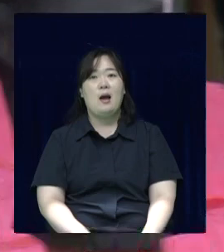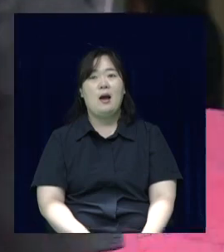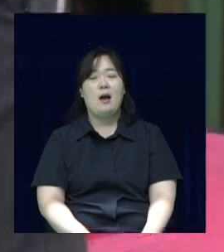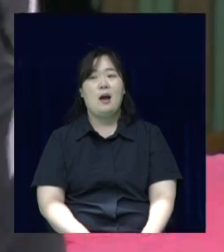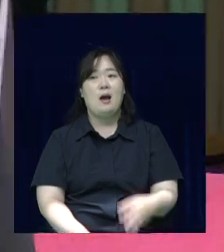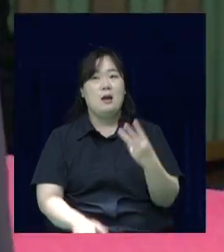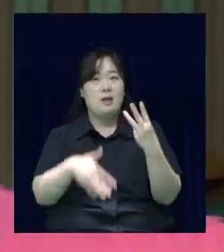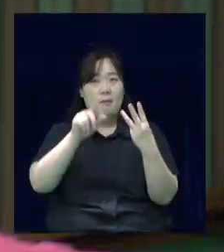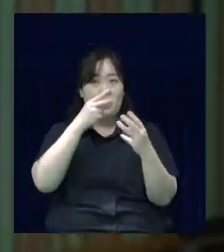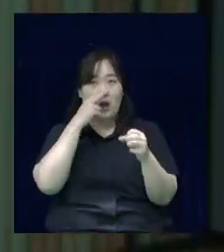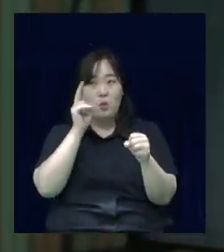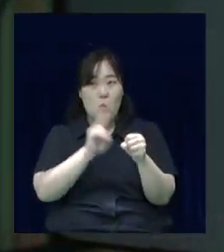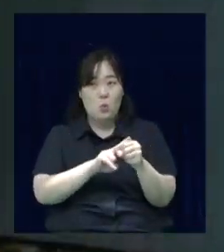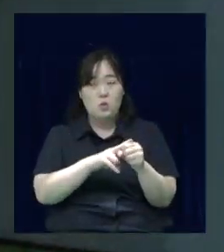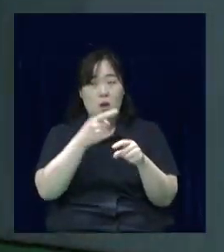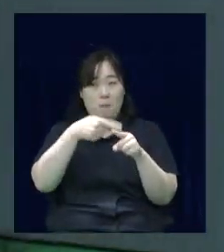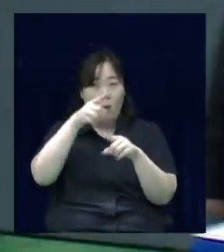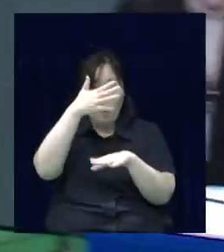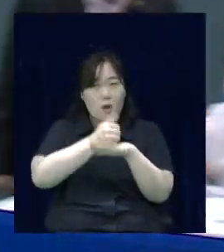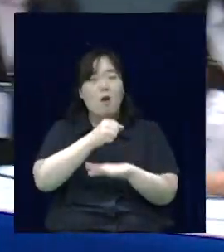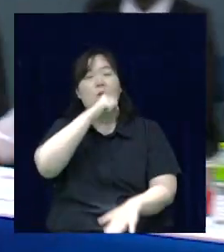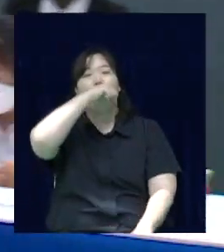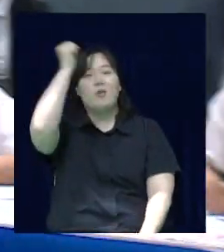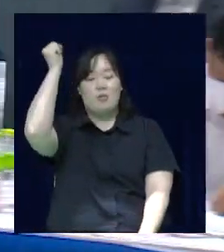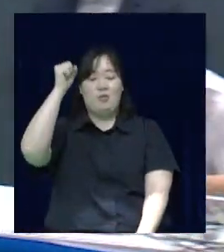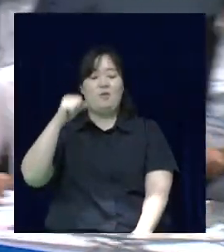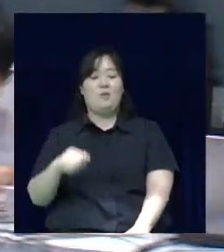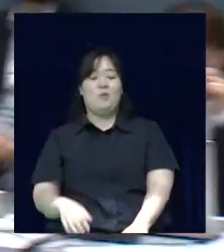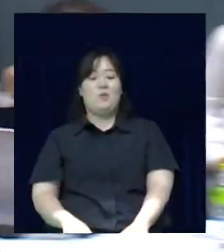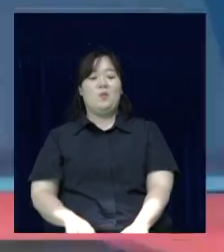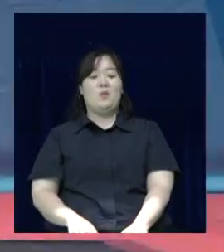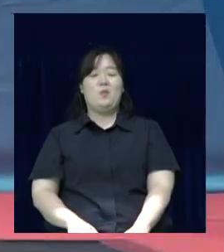세 번째 시도 심판 판정 성공입니다. 예.